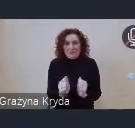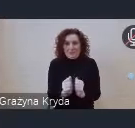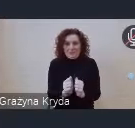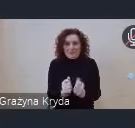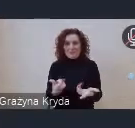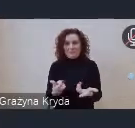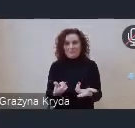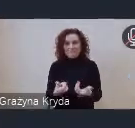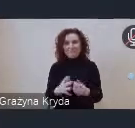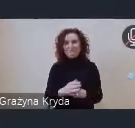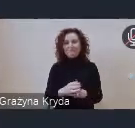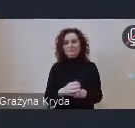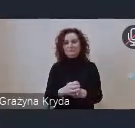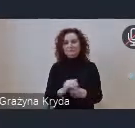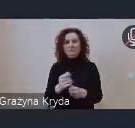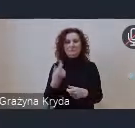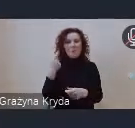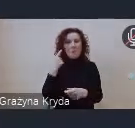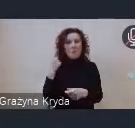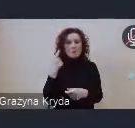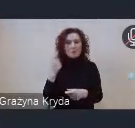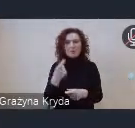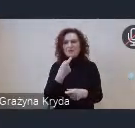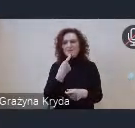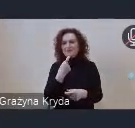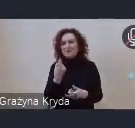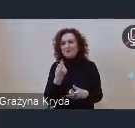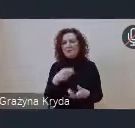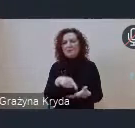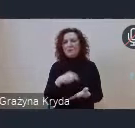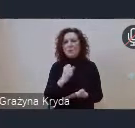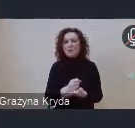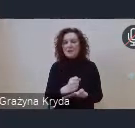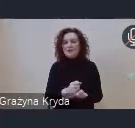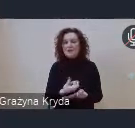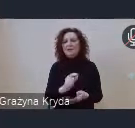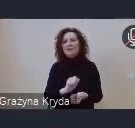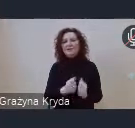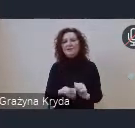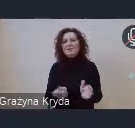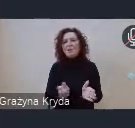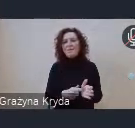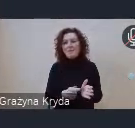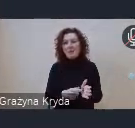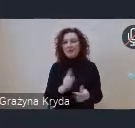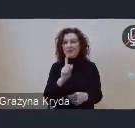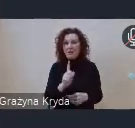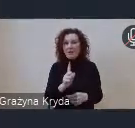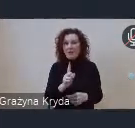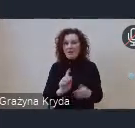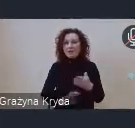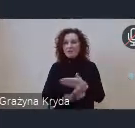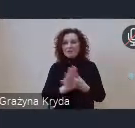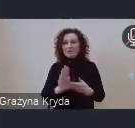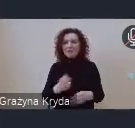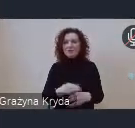głowie jak usłyszeli o tym czym jest ustawa Jakie ona nakłada wymagania ale przedstawiciele urzędu gminy którzy byli